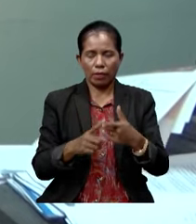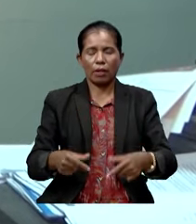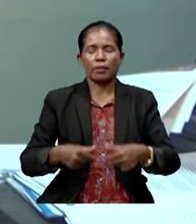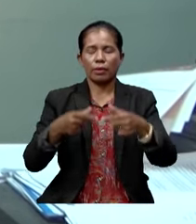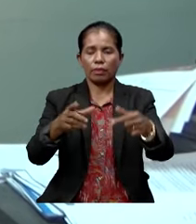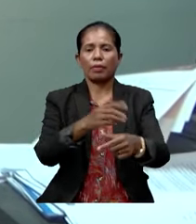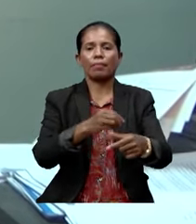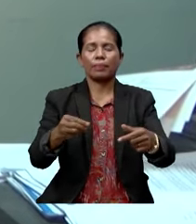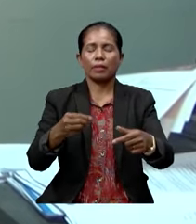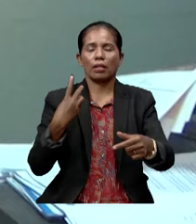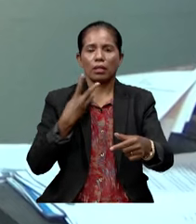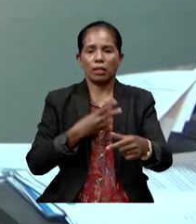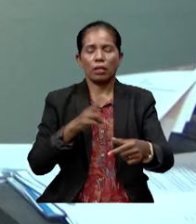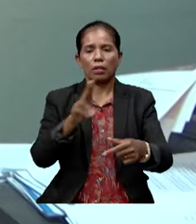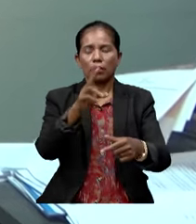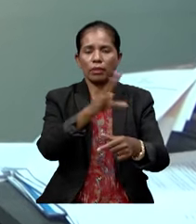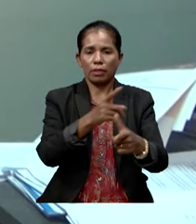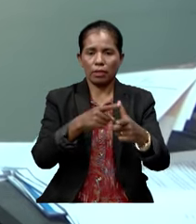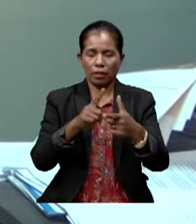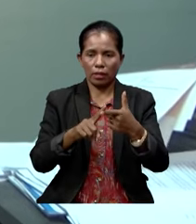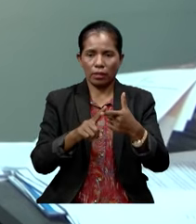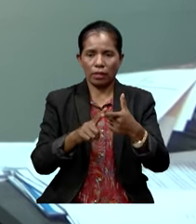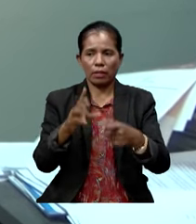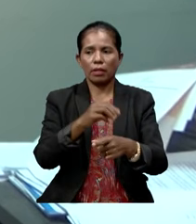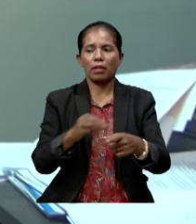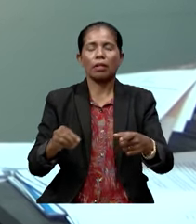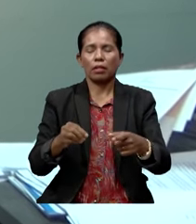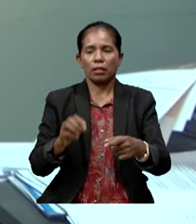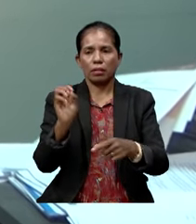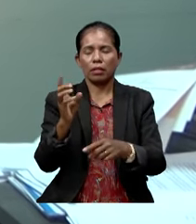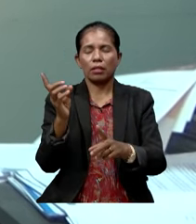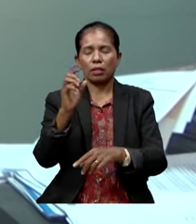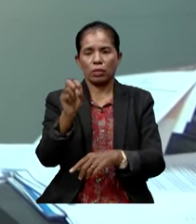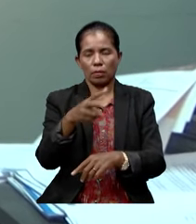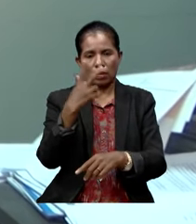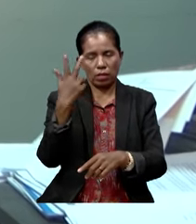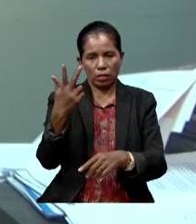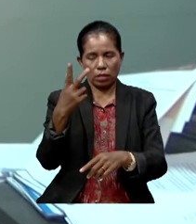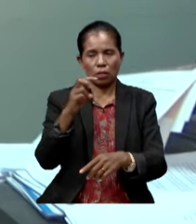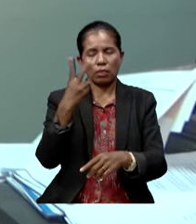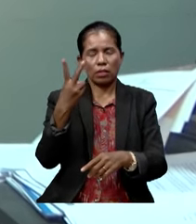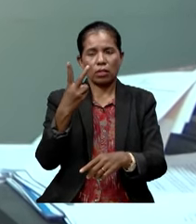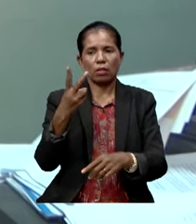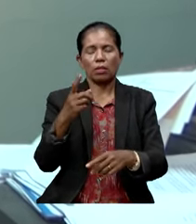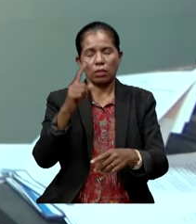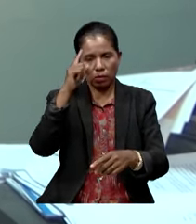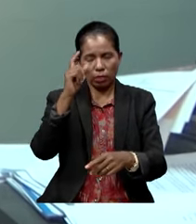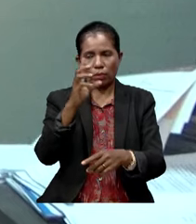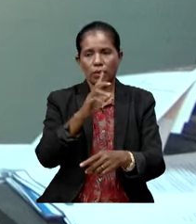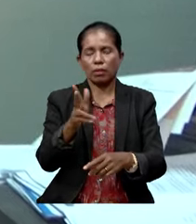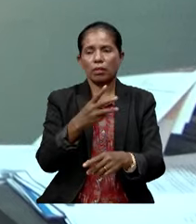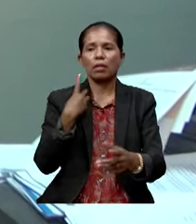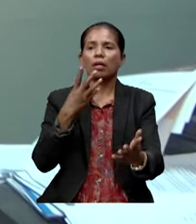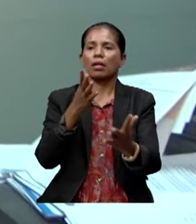ne sa mos li usi tanki ne li maribu li internele mais o menos 2 plus dollar ne vede por se duke ba acceso ba ya